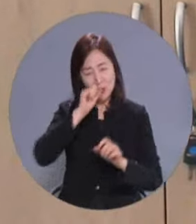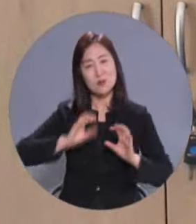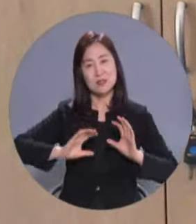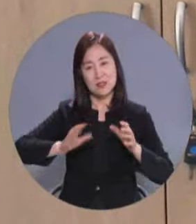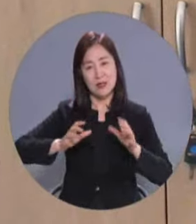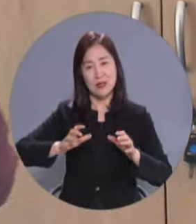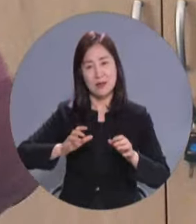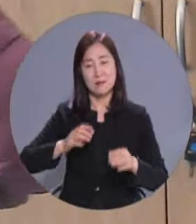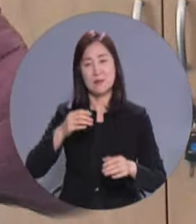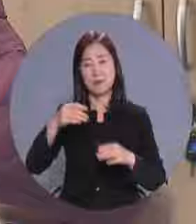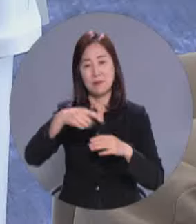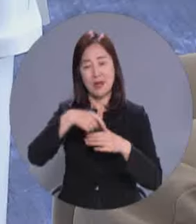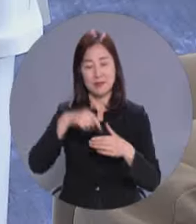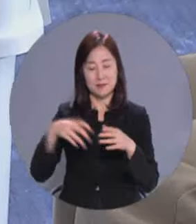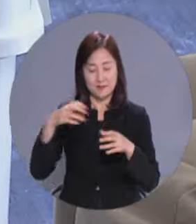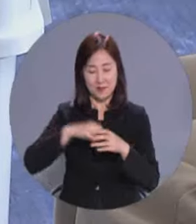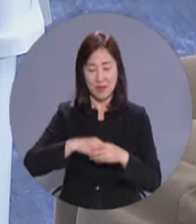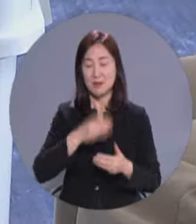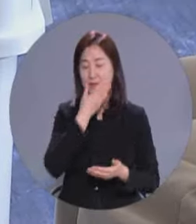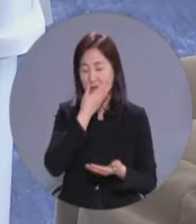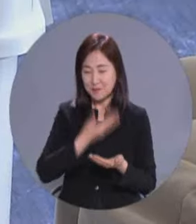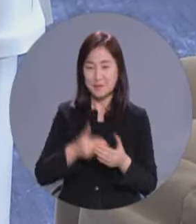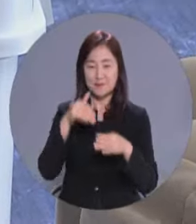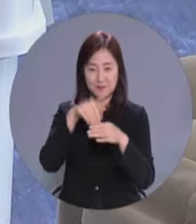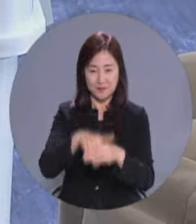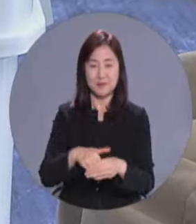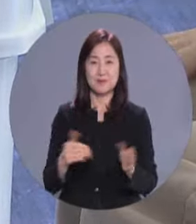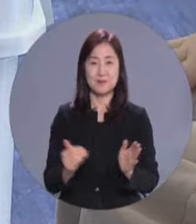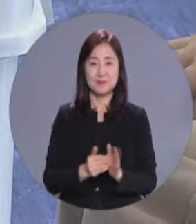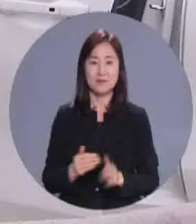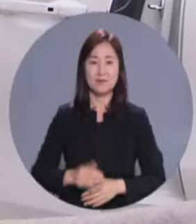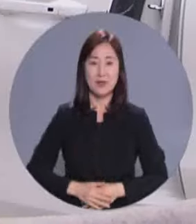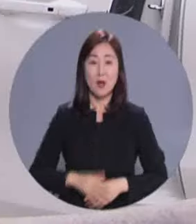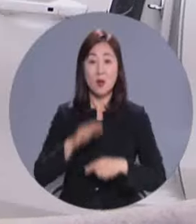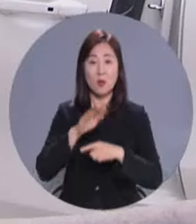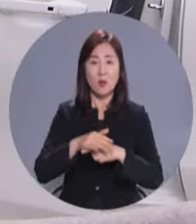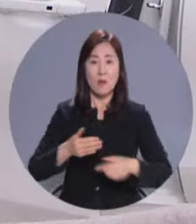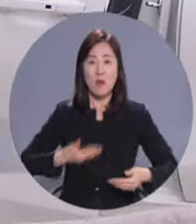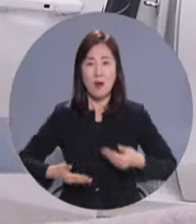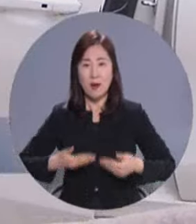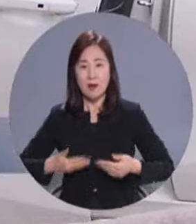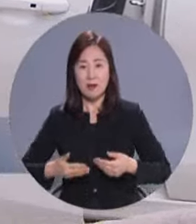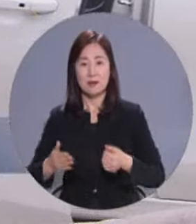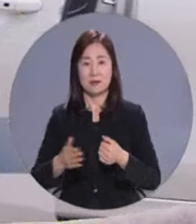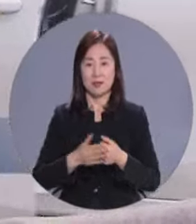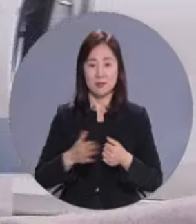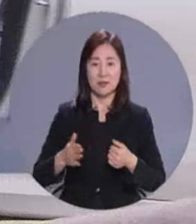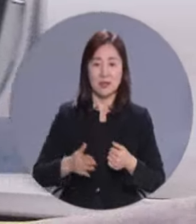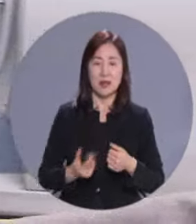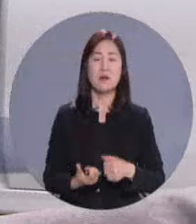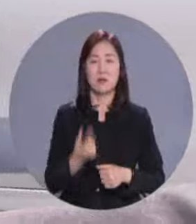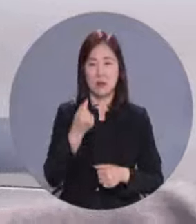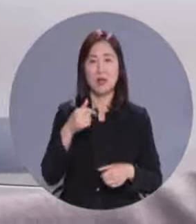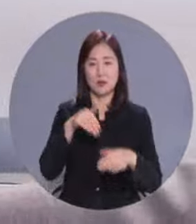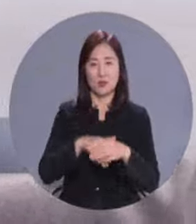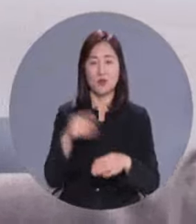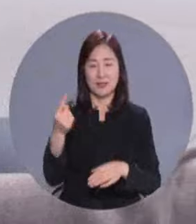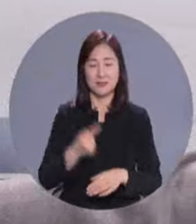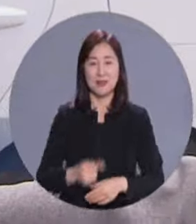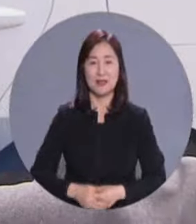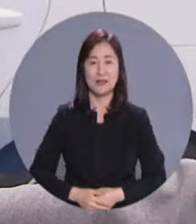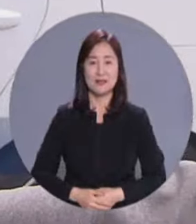바라는 마음을 담아 소중한 한표를 행사했습니다 농촌 일이 바빠서 일 말아서 뭐야 빨리